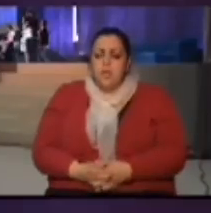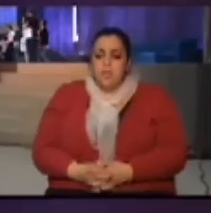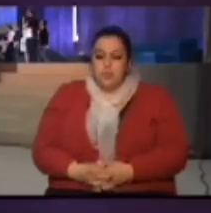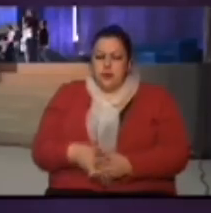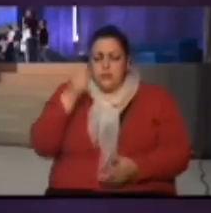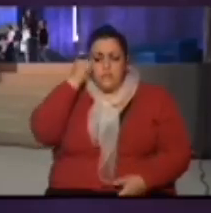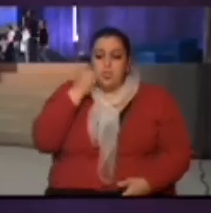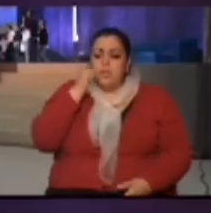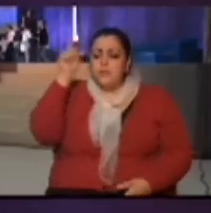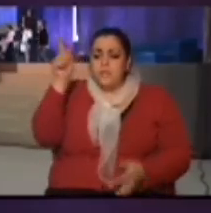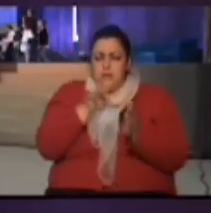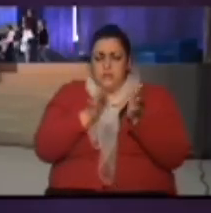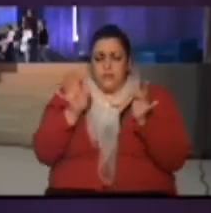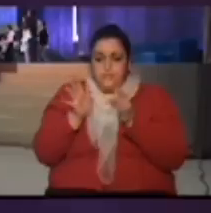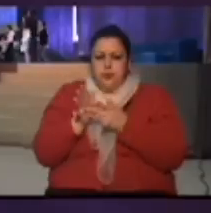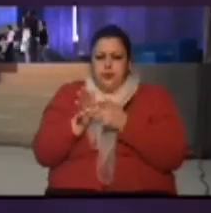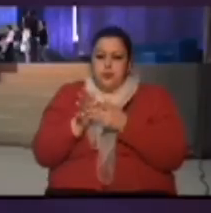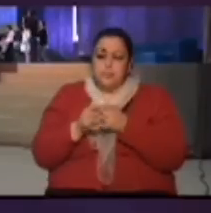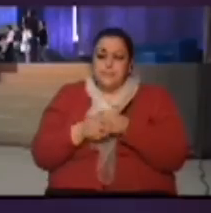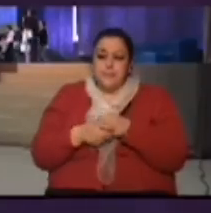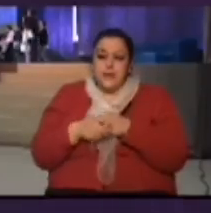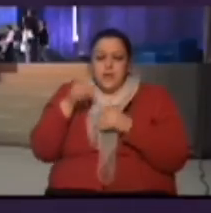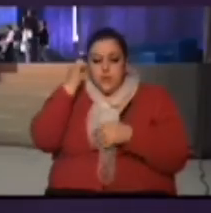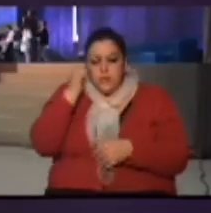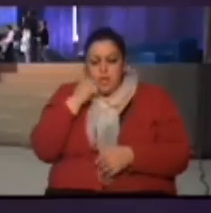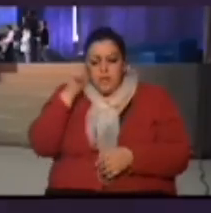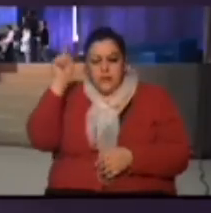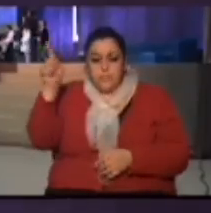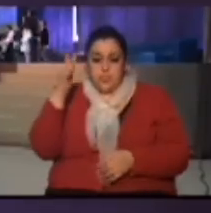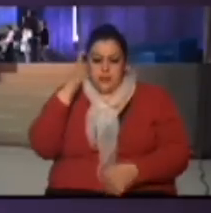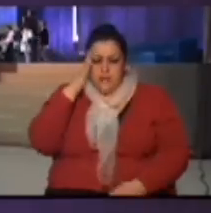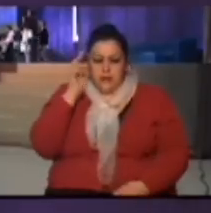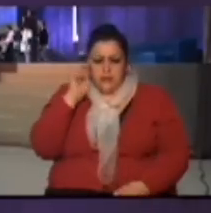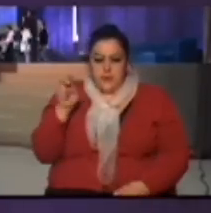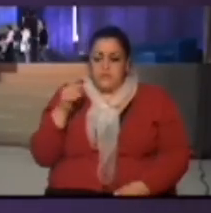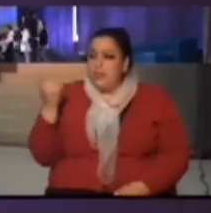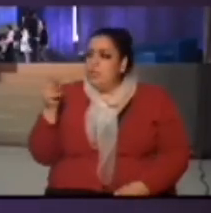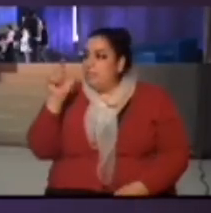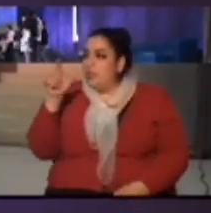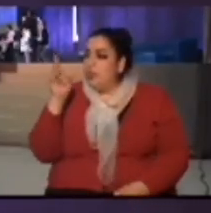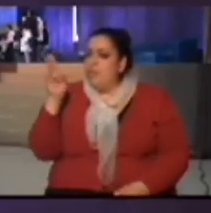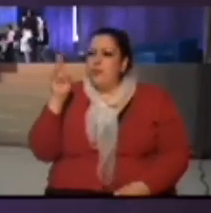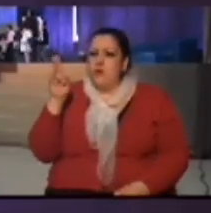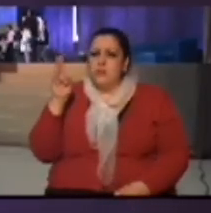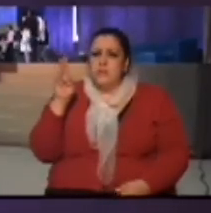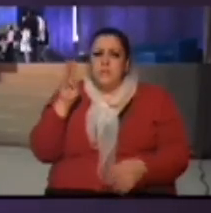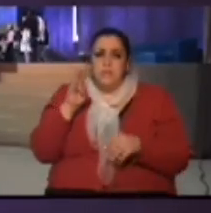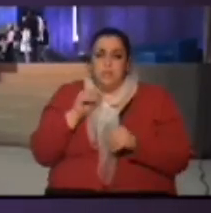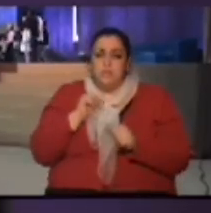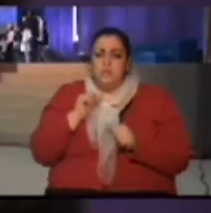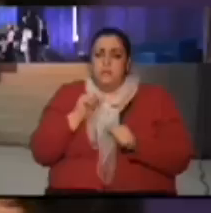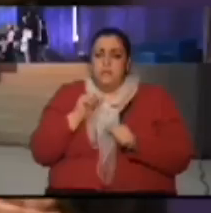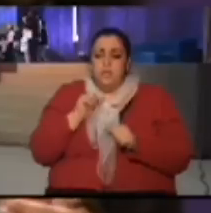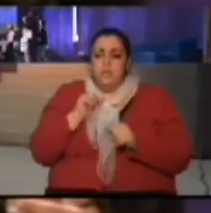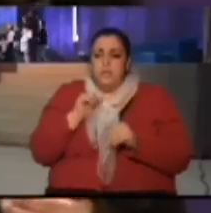շնորհակալ եմ քեզ Տեր, շնորհակալ եմ քեզ Տեր, ինչ որ մեկը հոդերի հետ, մկանների հետ կապված խնդիր